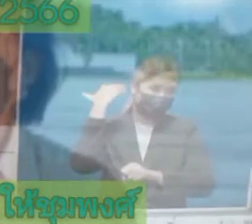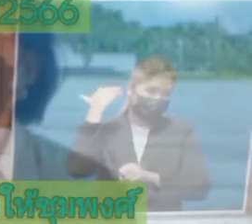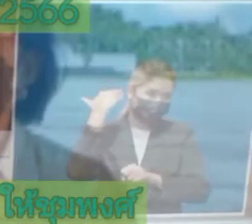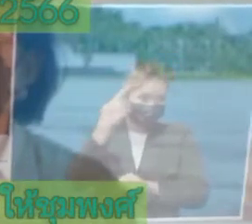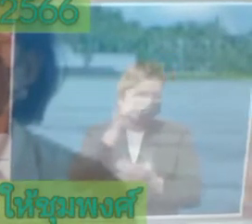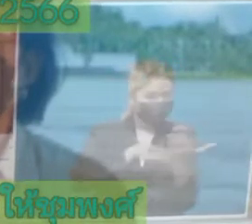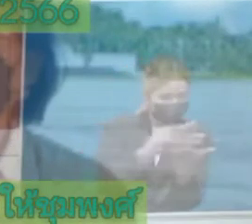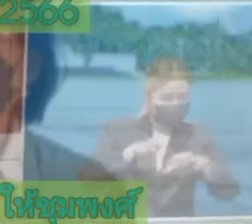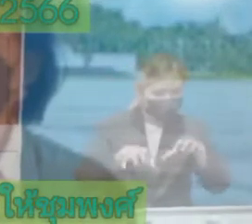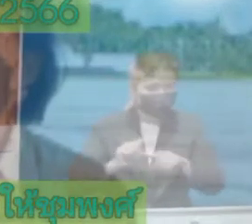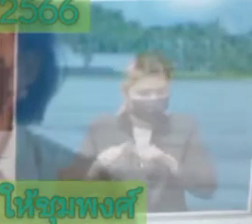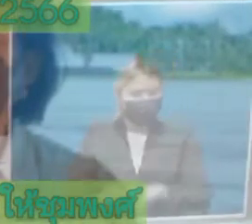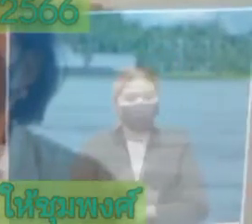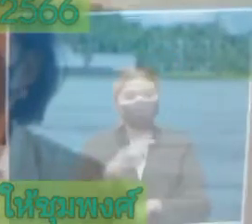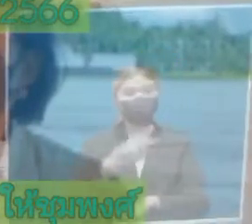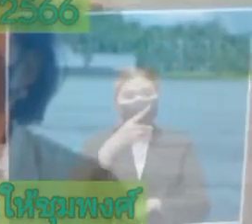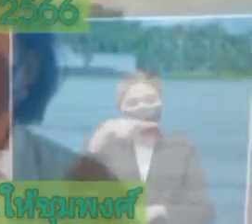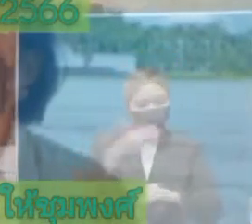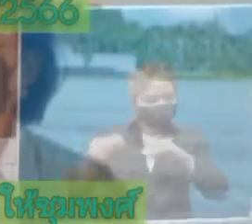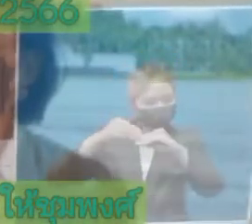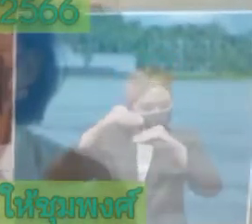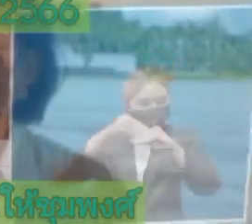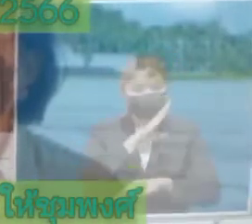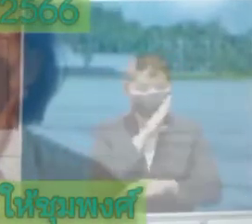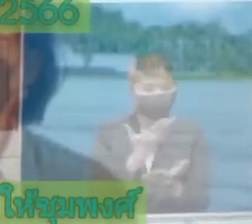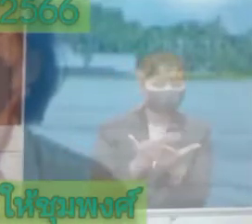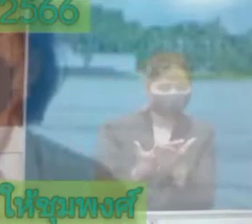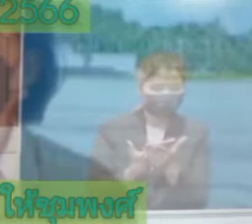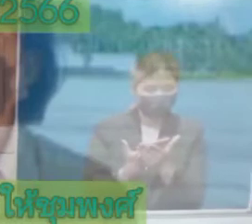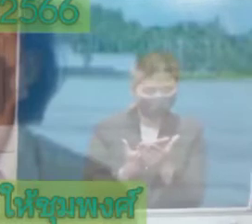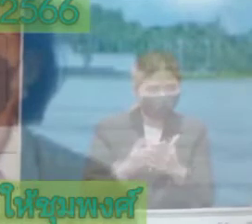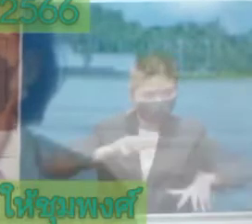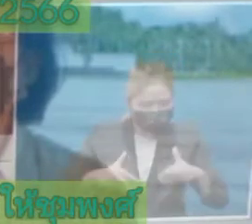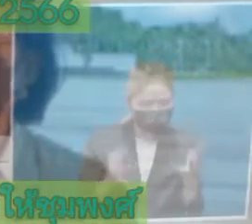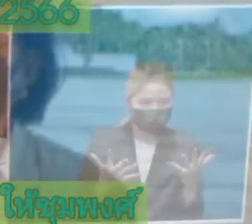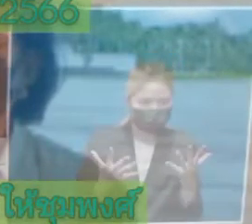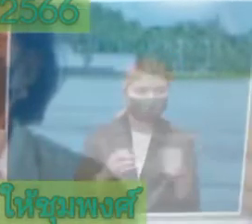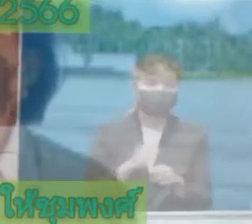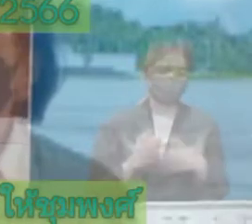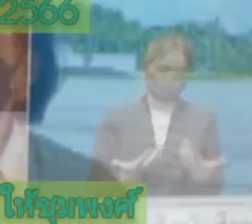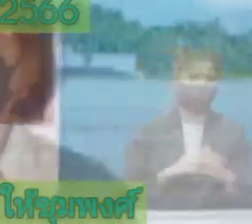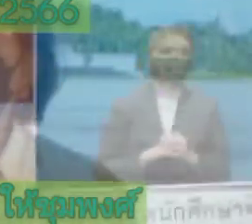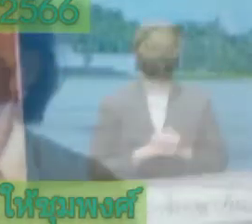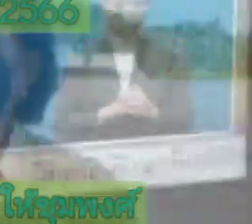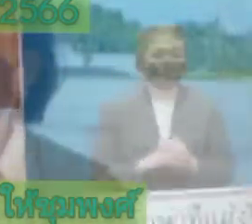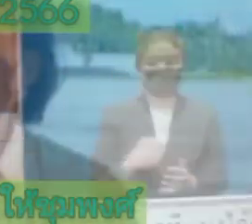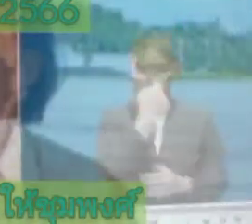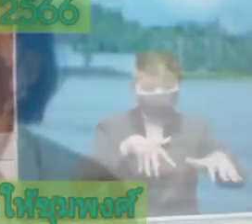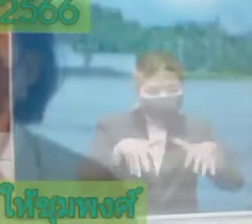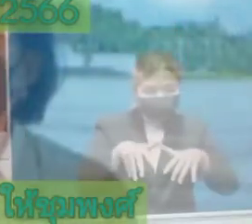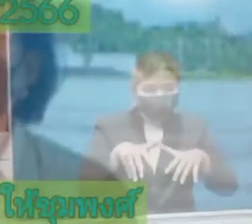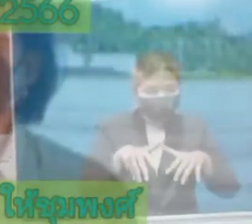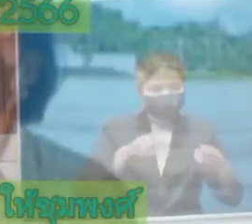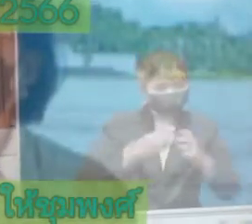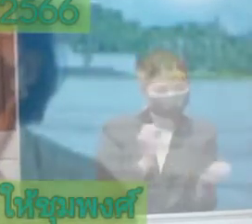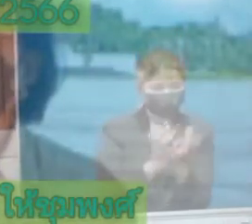ามันสูงขึ้นถ้าเราหาเงินไม่ได้มันก็จ่ายไม่ได้เราถึงต้องจ่ายแบบพุ่งเป้าเราถึงต้องดูผู้ที่เดือดร้อนมากที่สุด